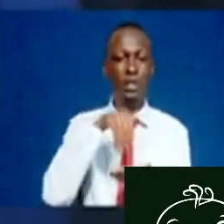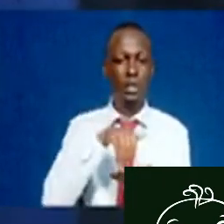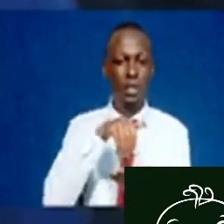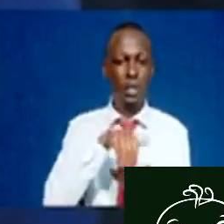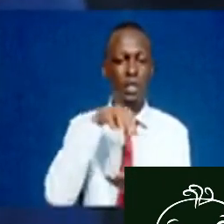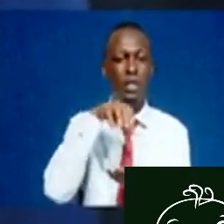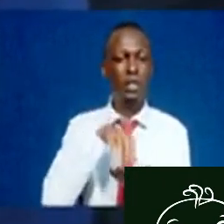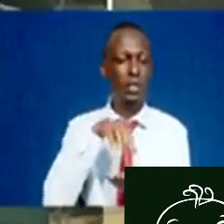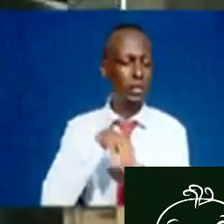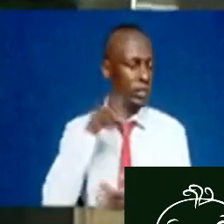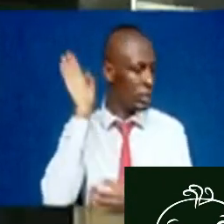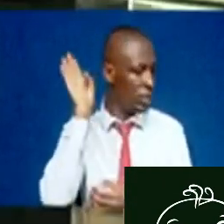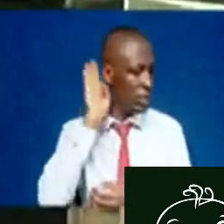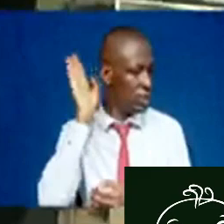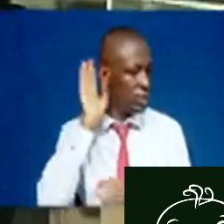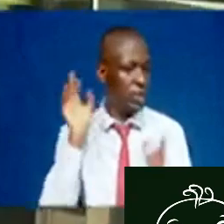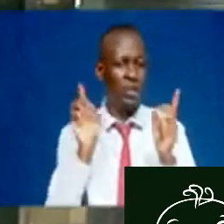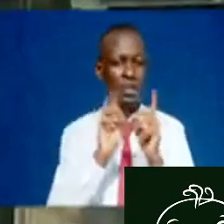2 mwezi Juni.